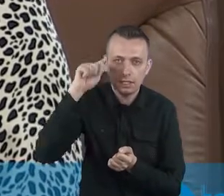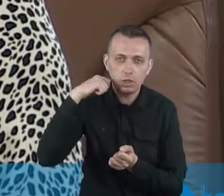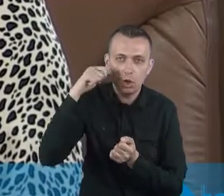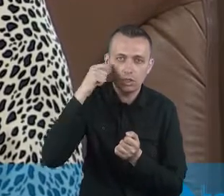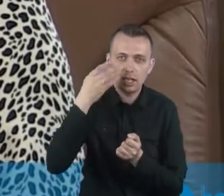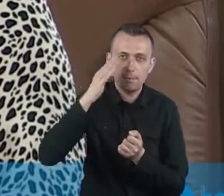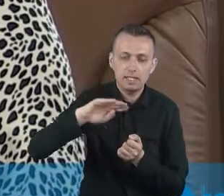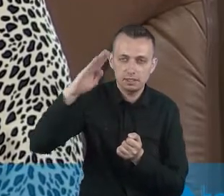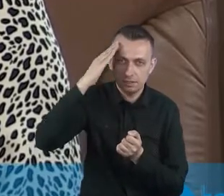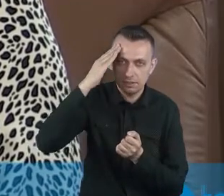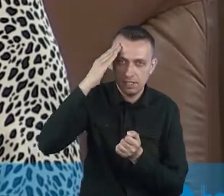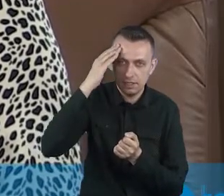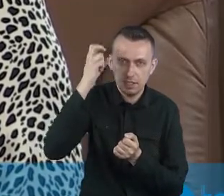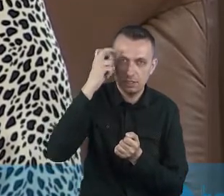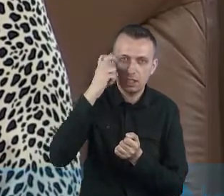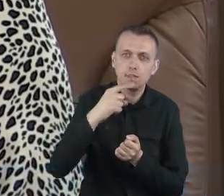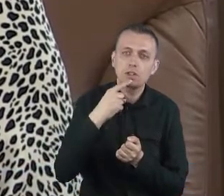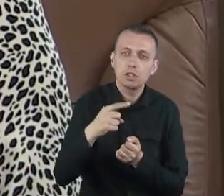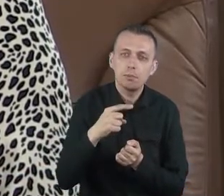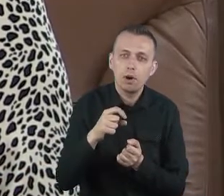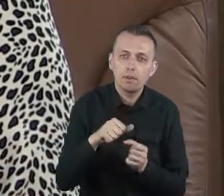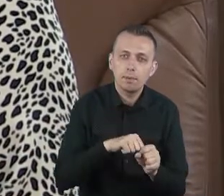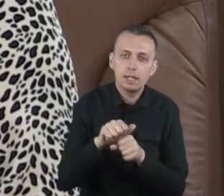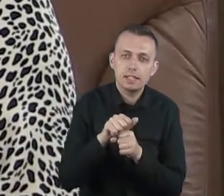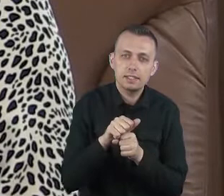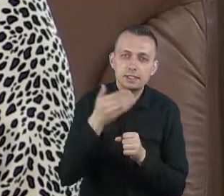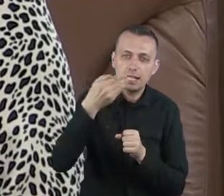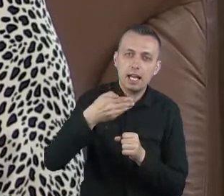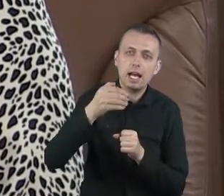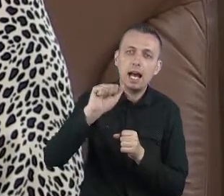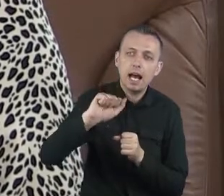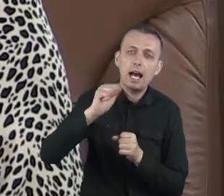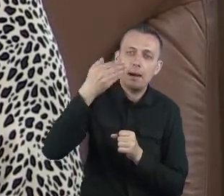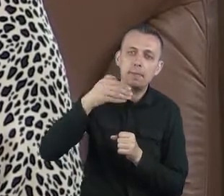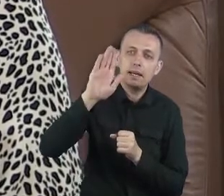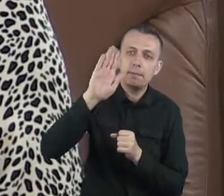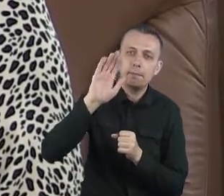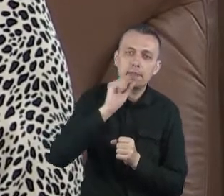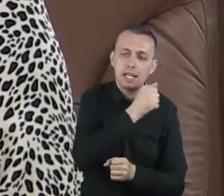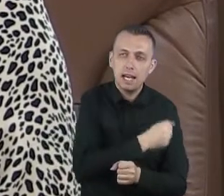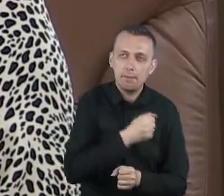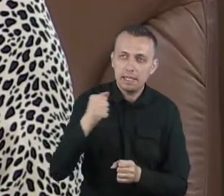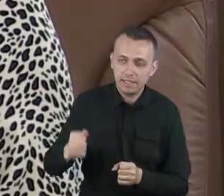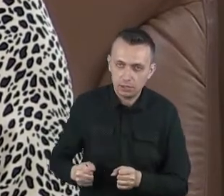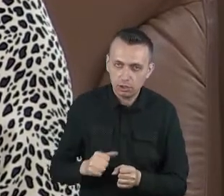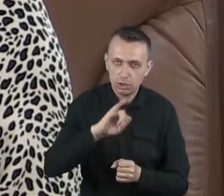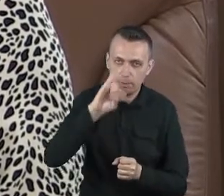że Małgorzata Pieczyńska jest ambasadorką jogi w Polsce.